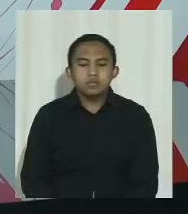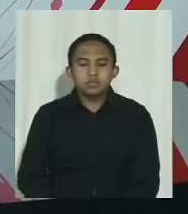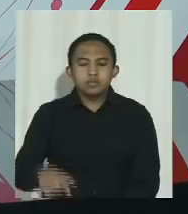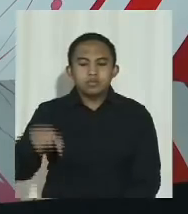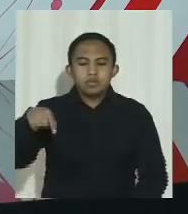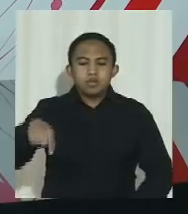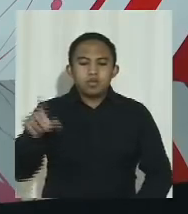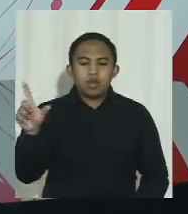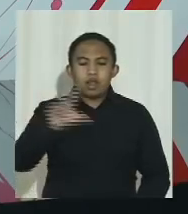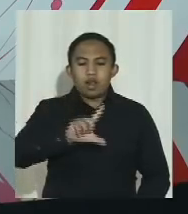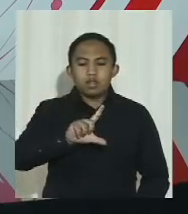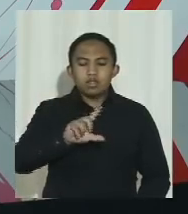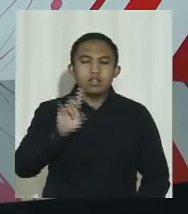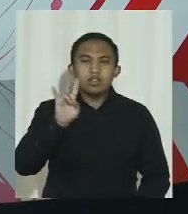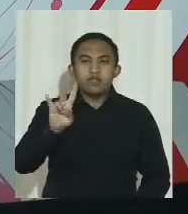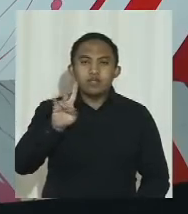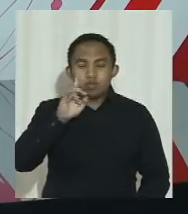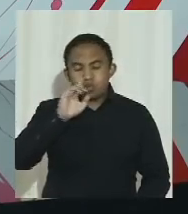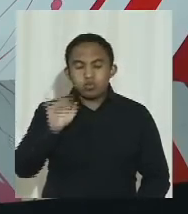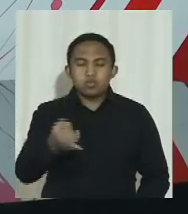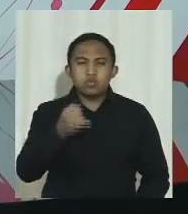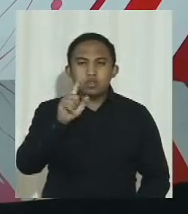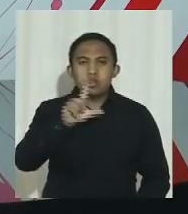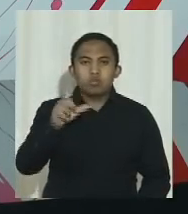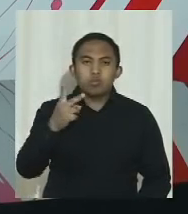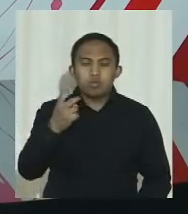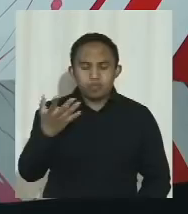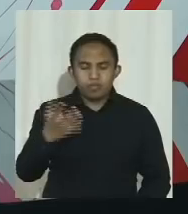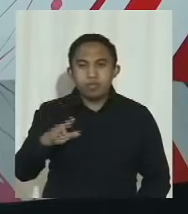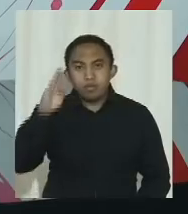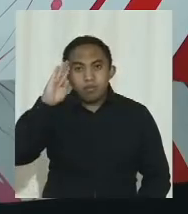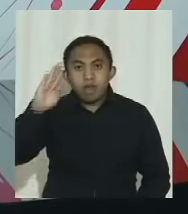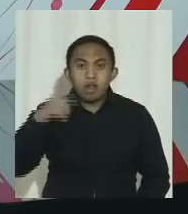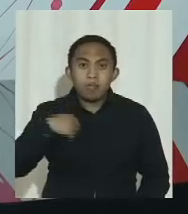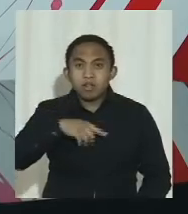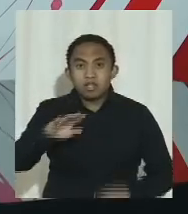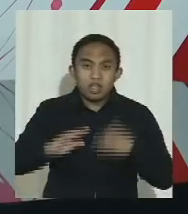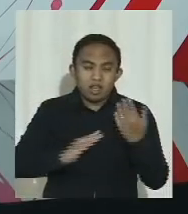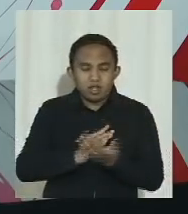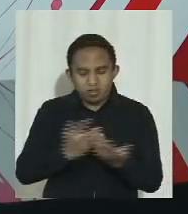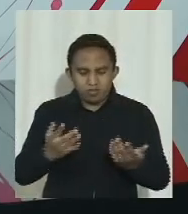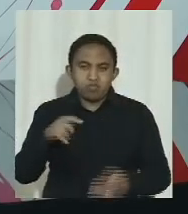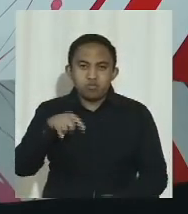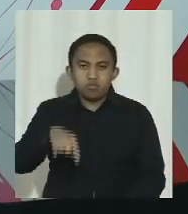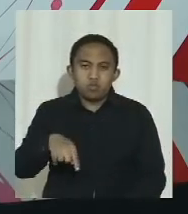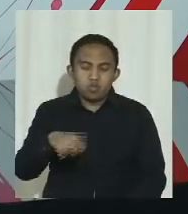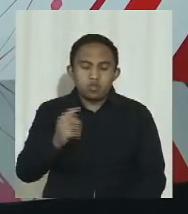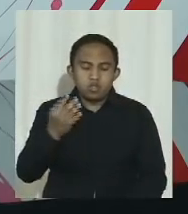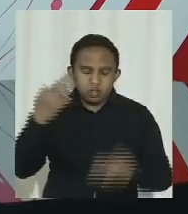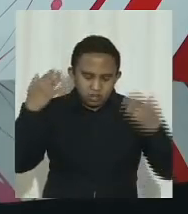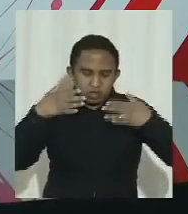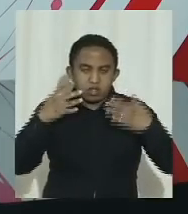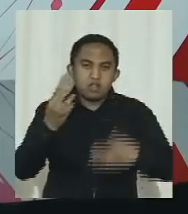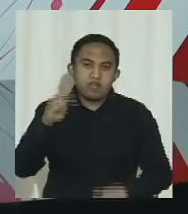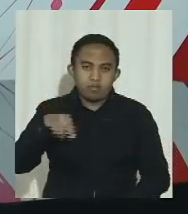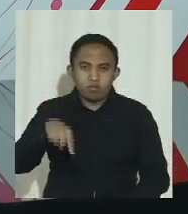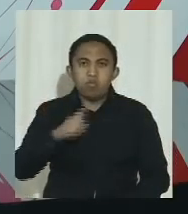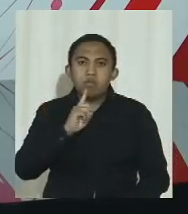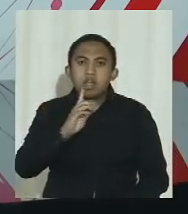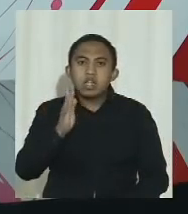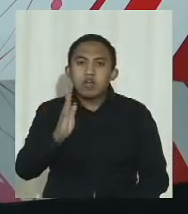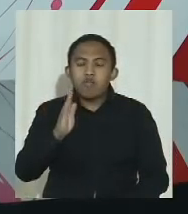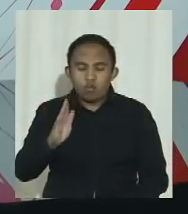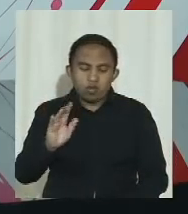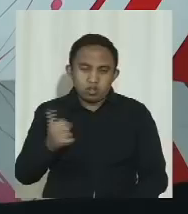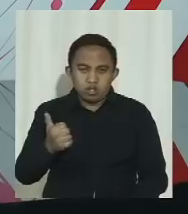Alatsinainy fa fito ny volana jona raika amby roapolo sy roa arivo manganakory aly antsika jiaby tonga soa indray eto anatin'ny fampahalalam-baovao ny televiziona malagasy amin'ny ti